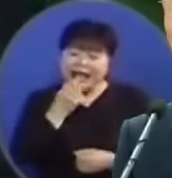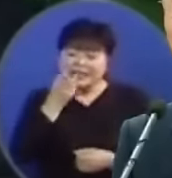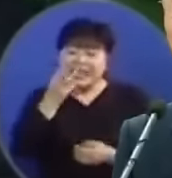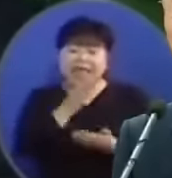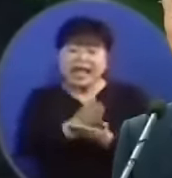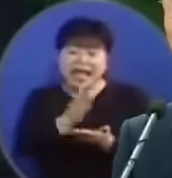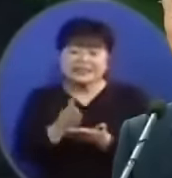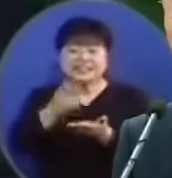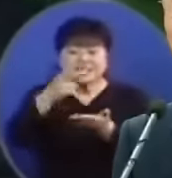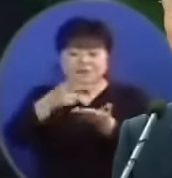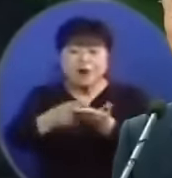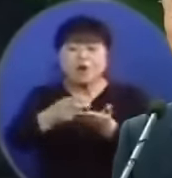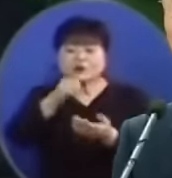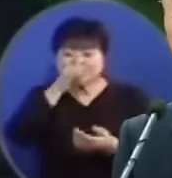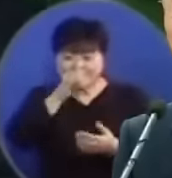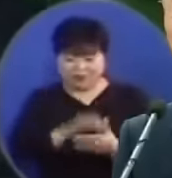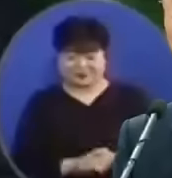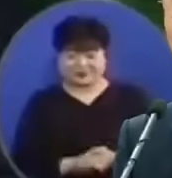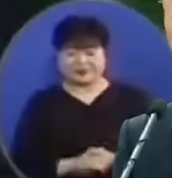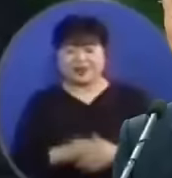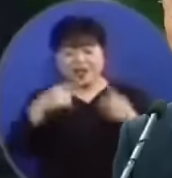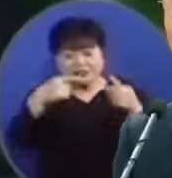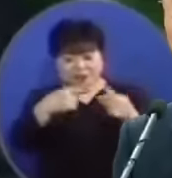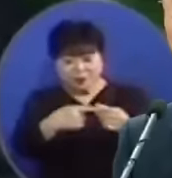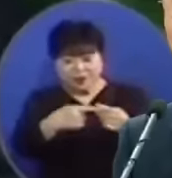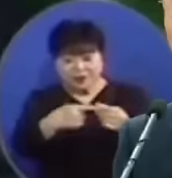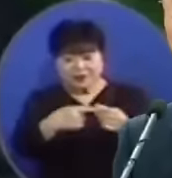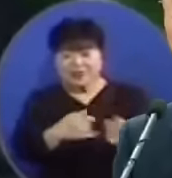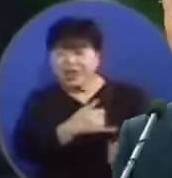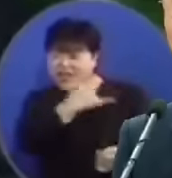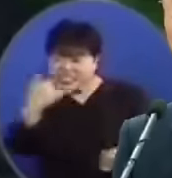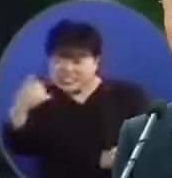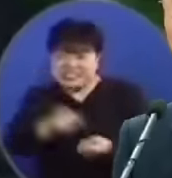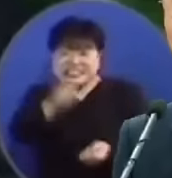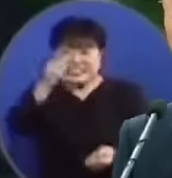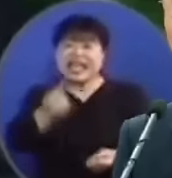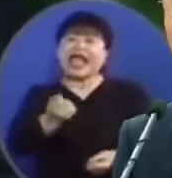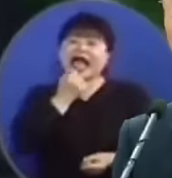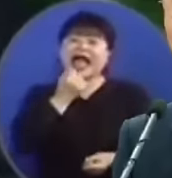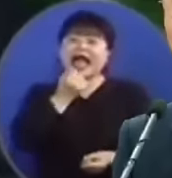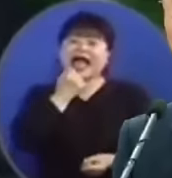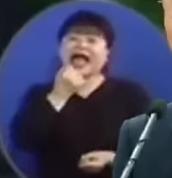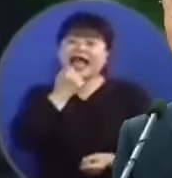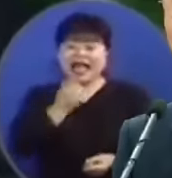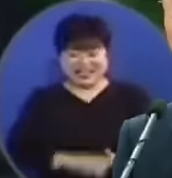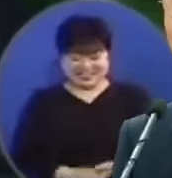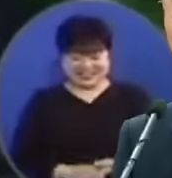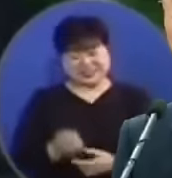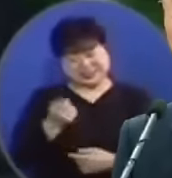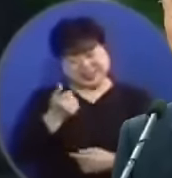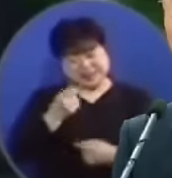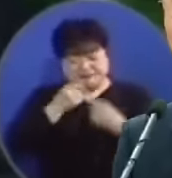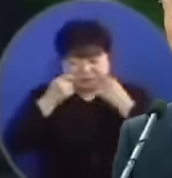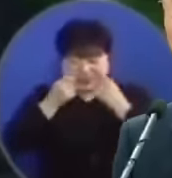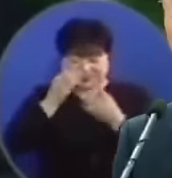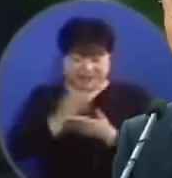원칙을 지키는 것이 더욱 효과적이라고 말합니다. 첫째, 크게 웃어라. 비시시 웃지